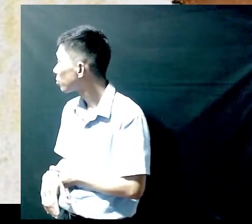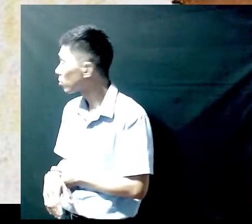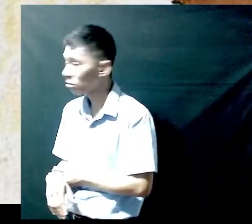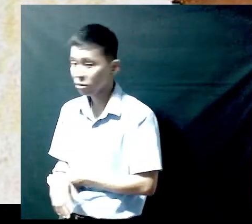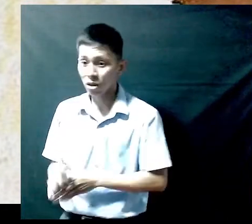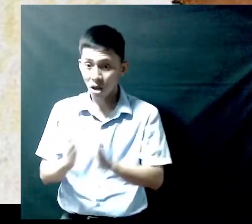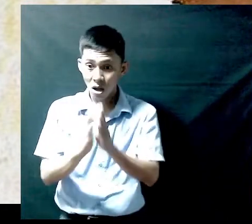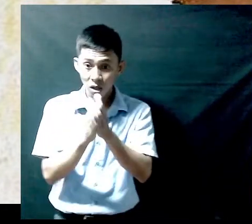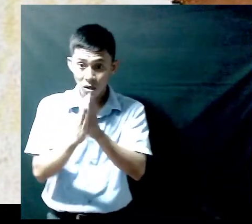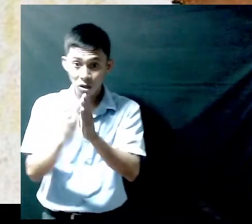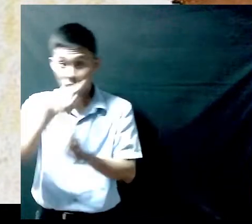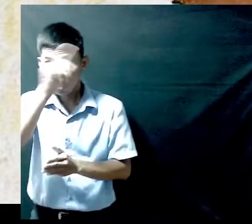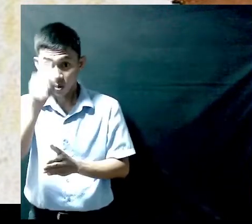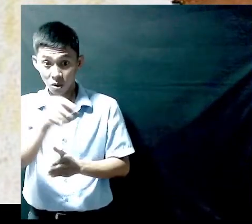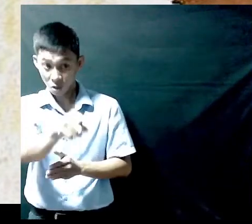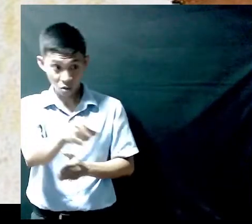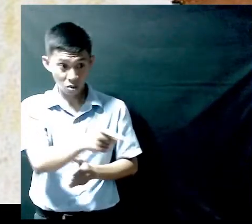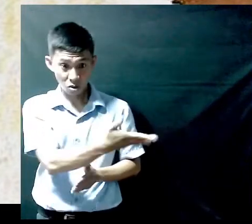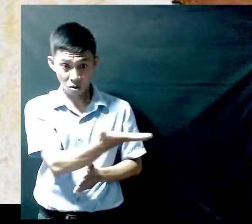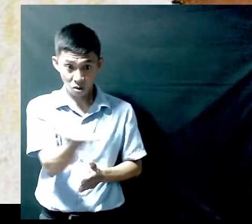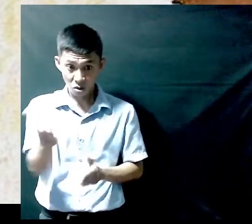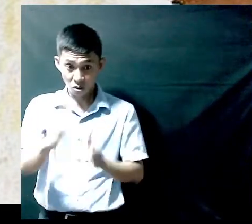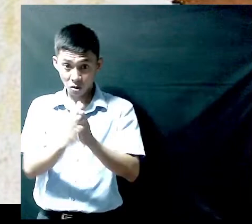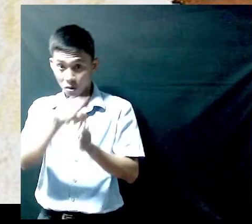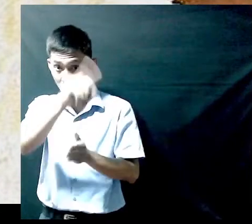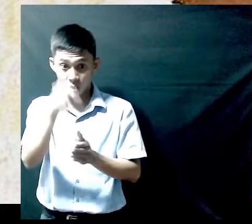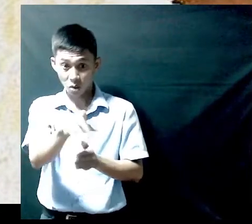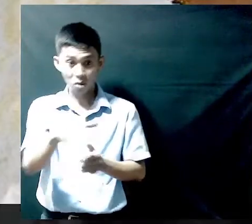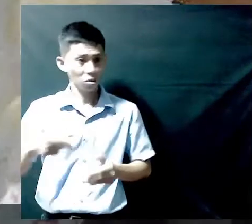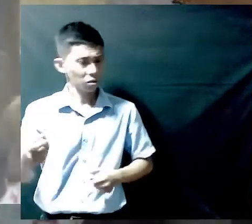regret that you surrender your life to God?